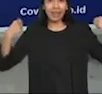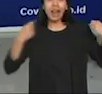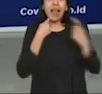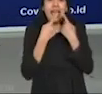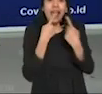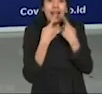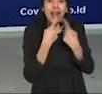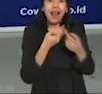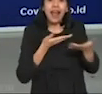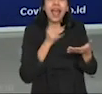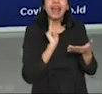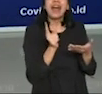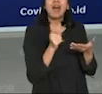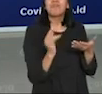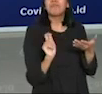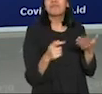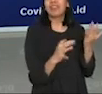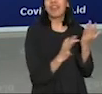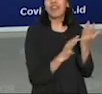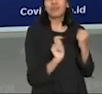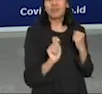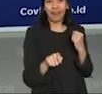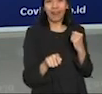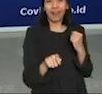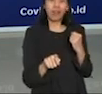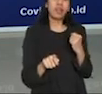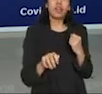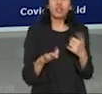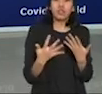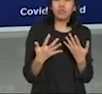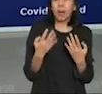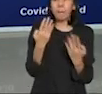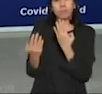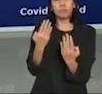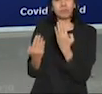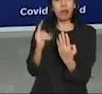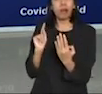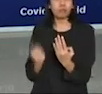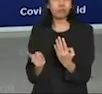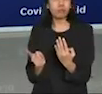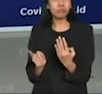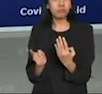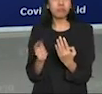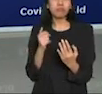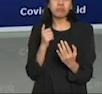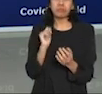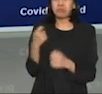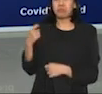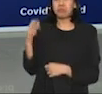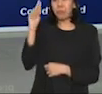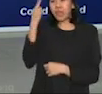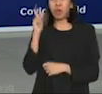teknologi dengan menggunakan layanan telemedicine yang telah banyak kita siapkan